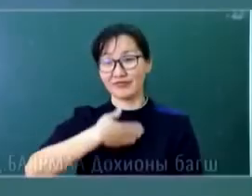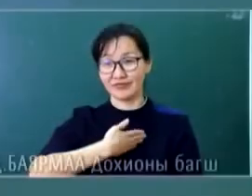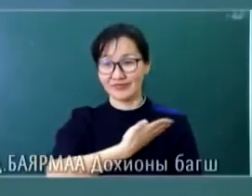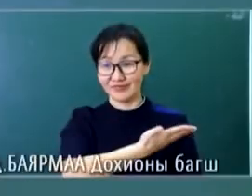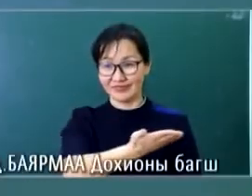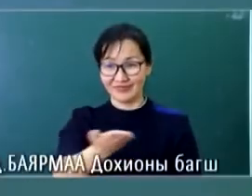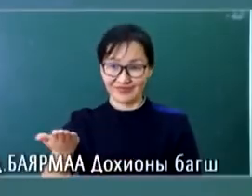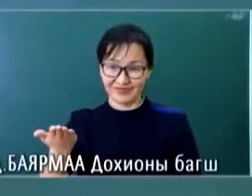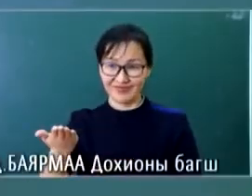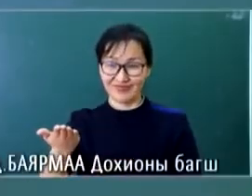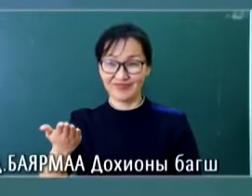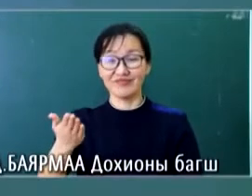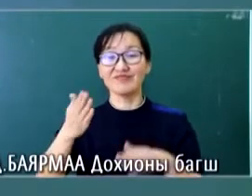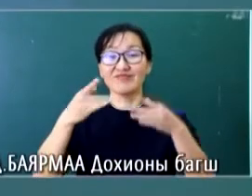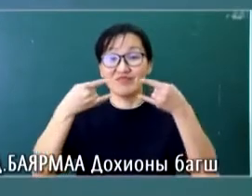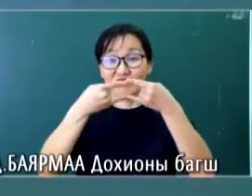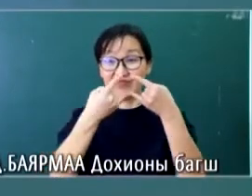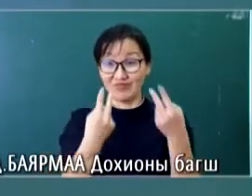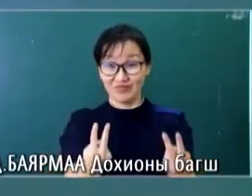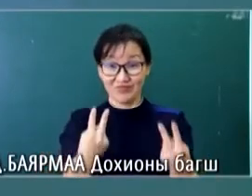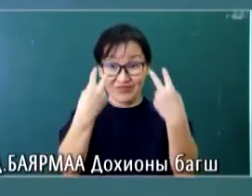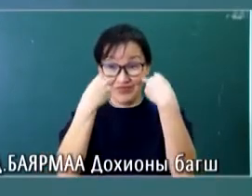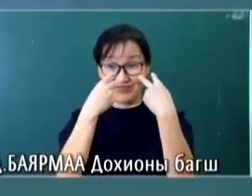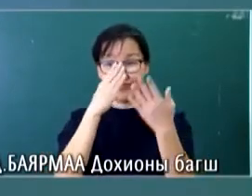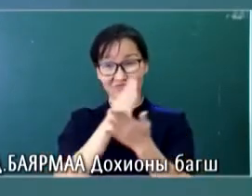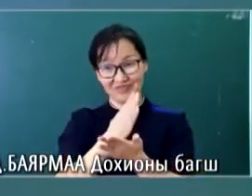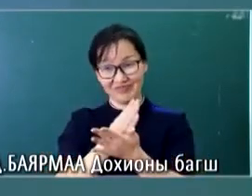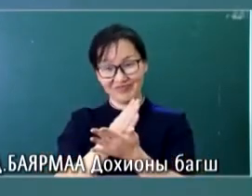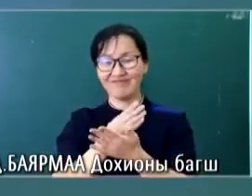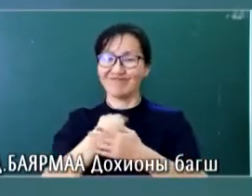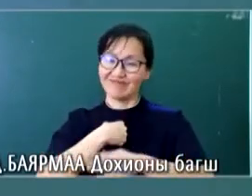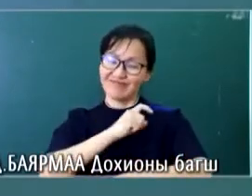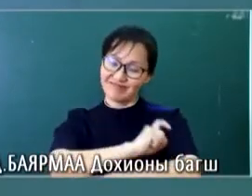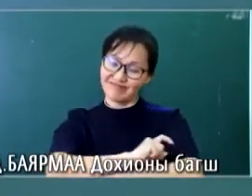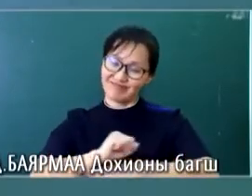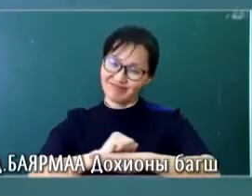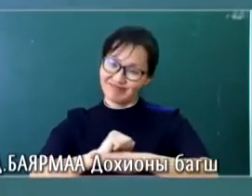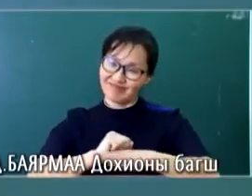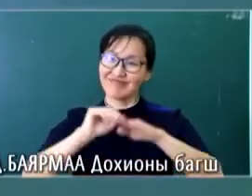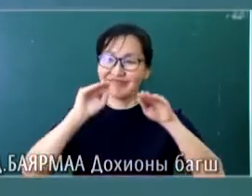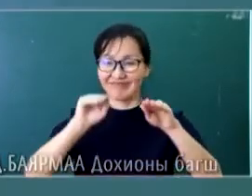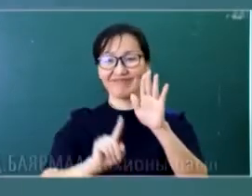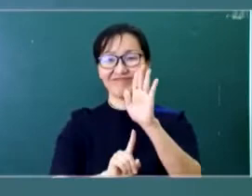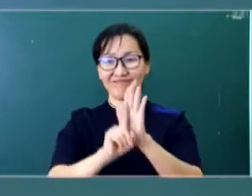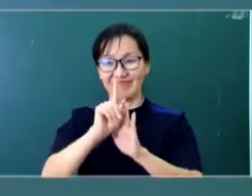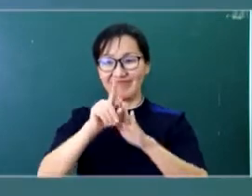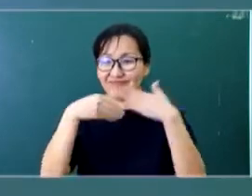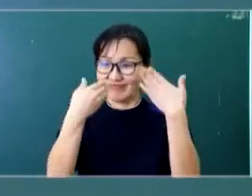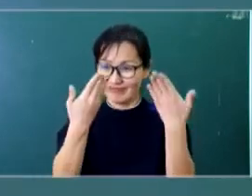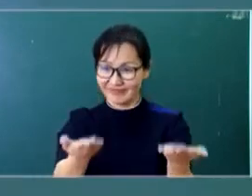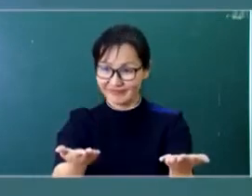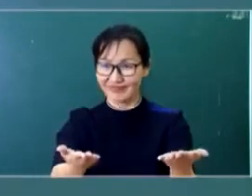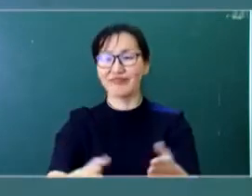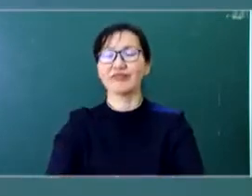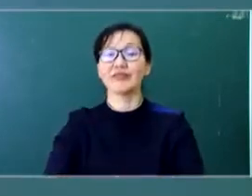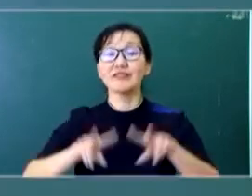Сайн байцгаана уу? Цэнхэрлэг эцэгээ өмнө сууж байгаа сурагчид маань хичээлээ хийхэд бэлэн байх гэж итгэлтэй байна. Өнөөдрийн хичээл